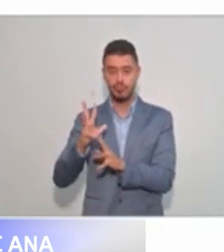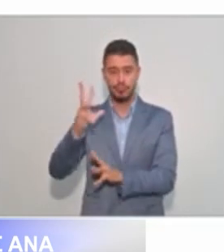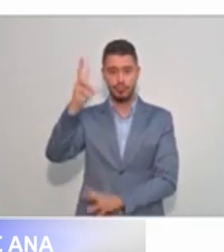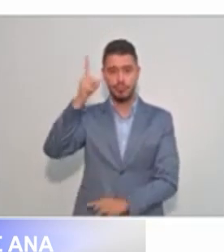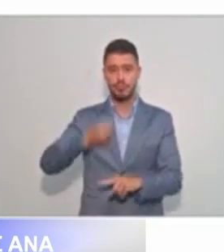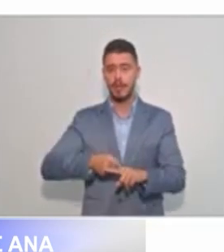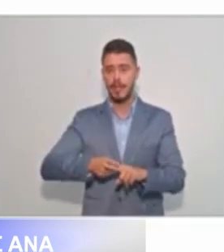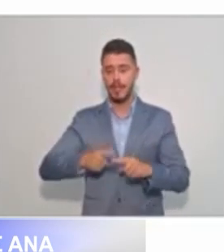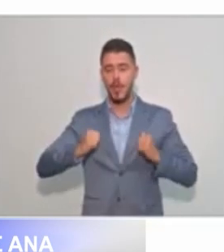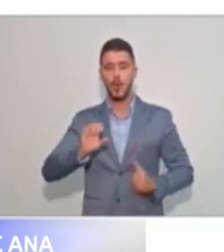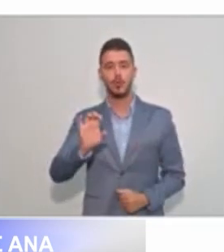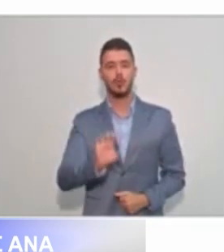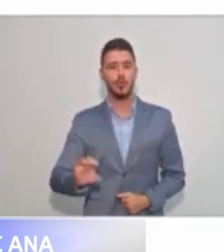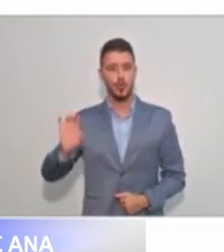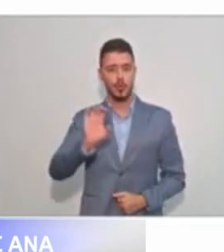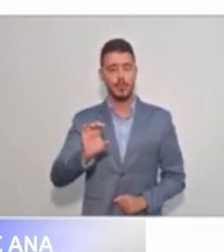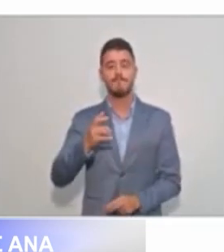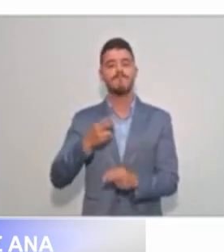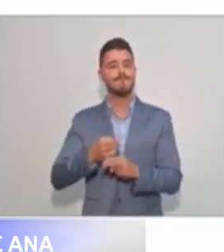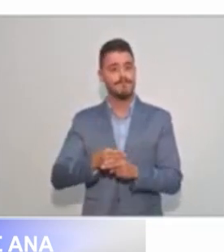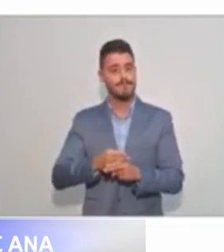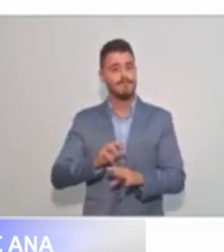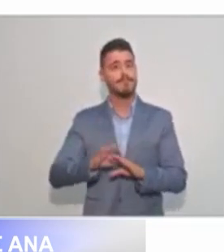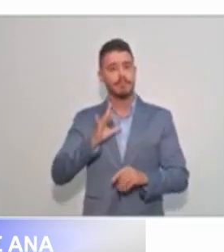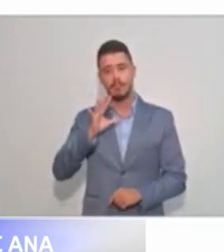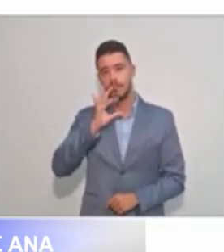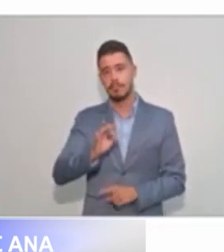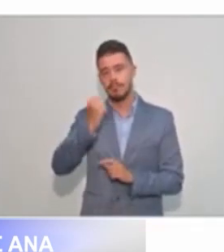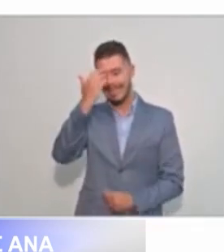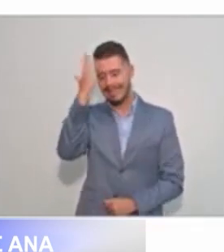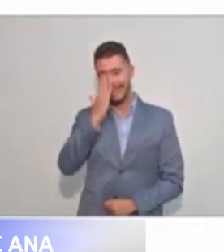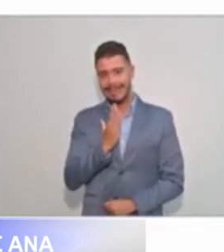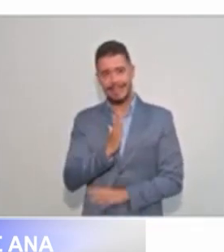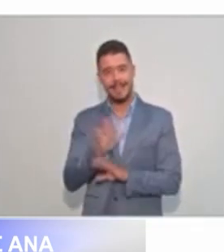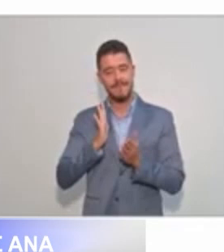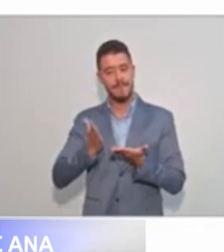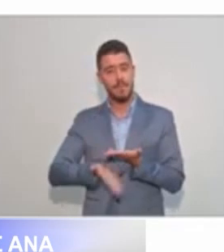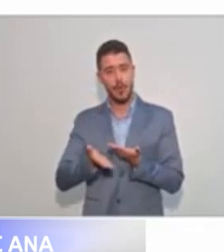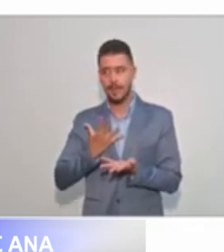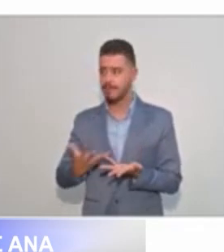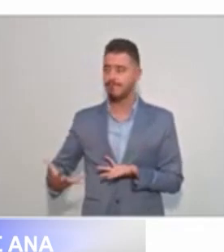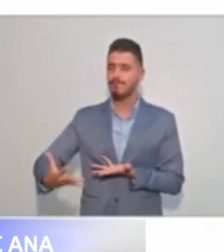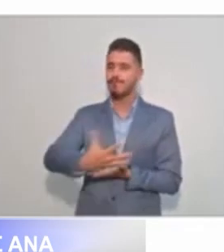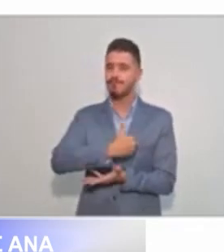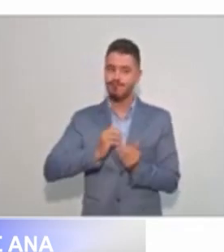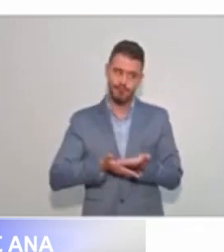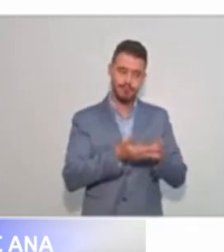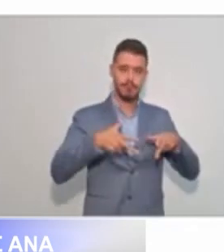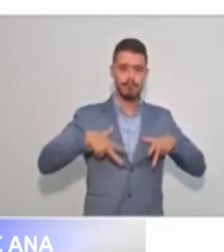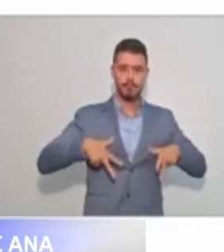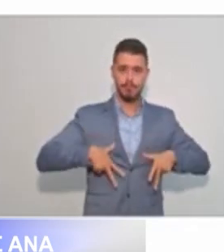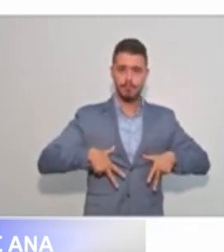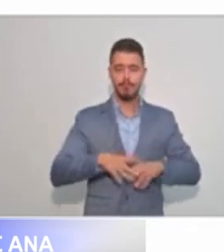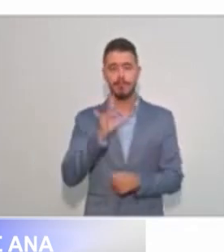συνέβαλε κέρια στην αντιμετώπιση και αυτής της κρίσης. Με εφόδιο μια οργανωμένη κεντρική διοίκηση και με μια